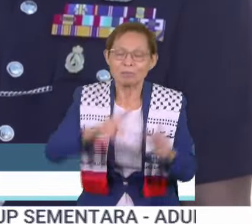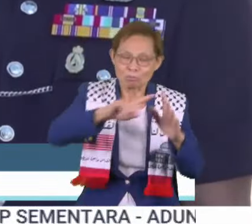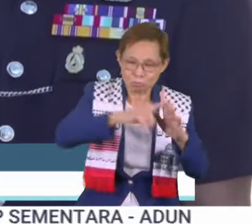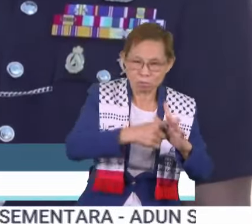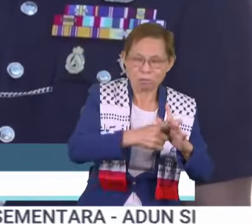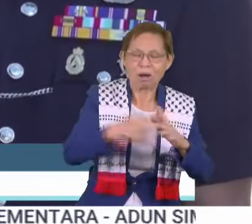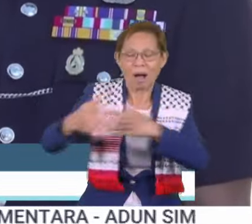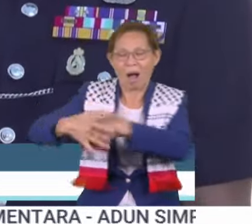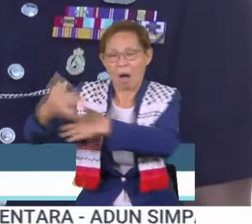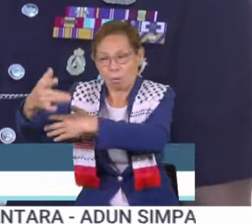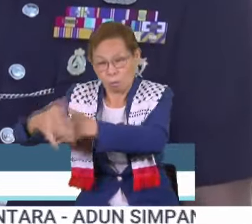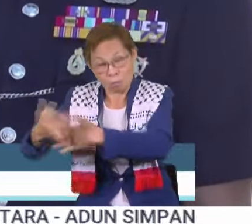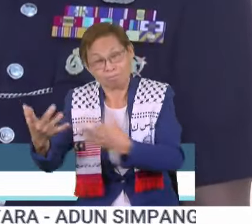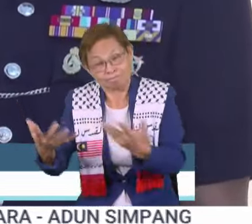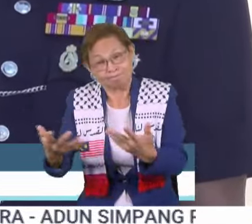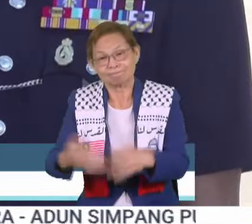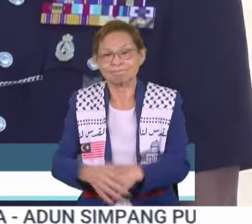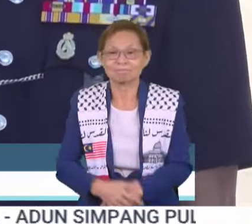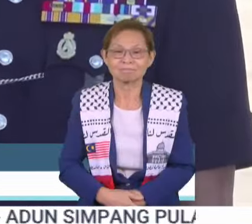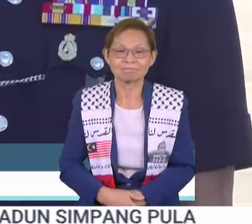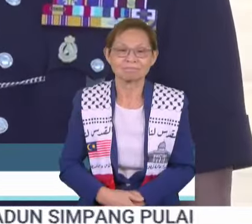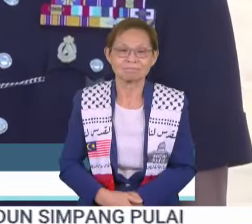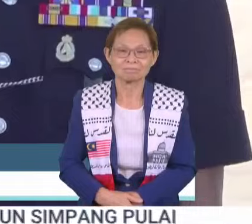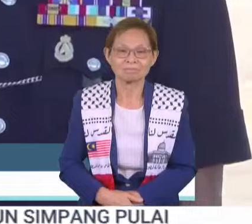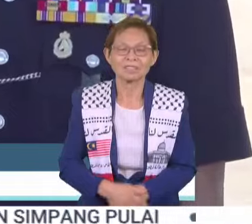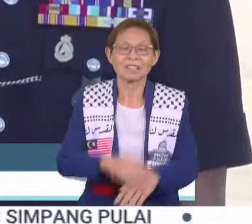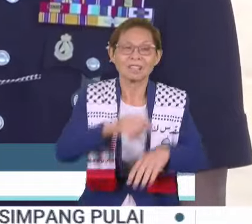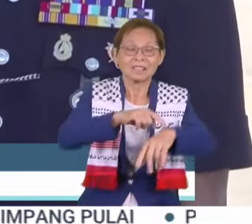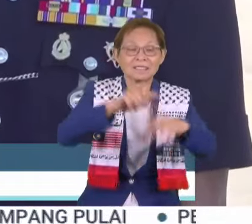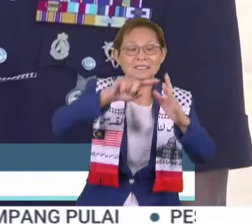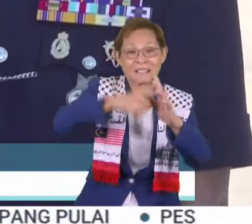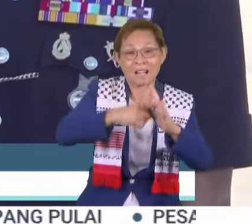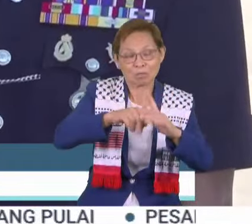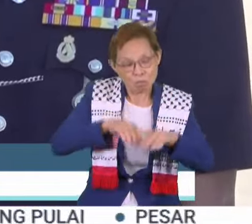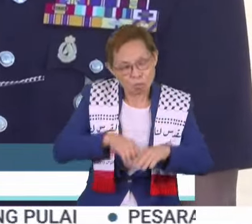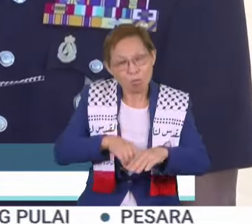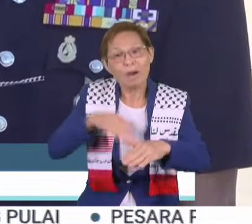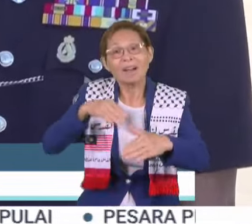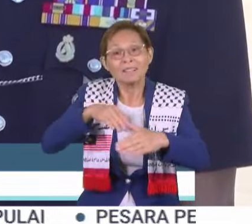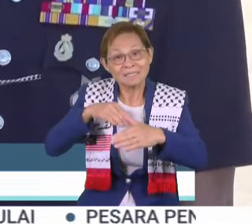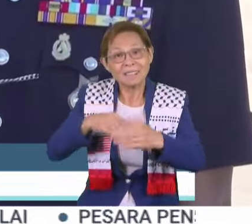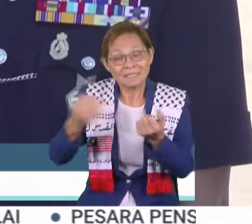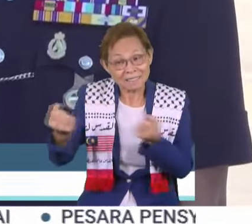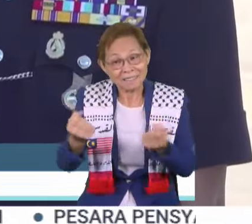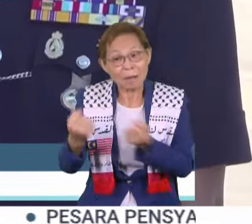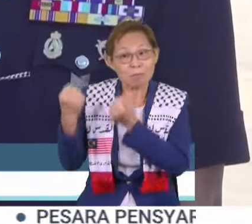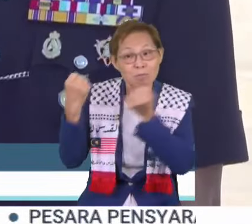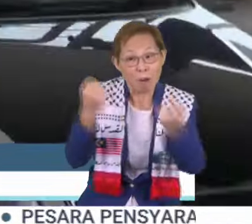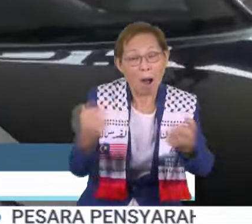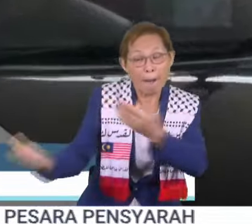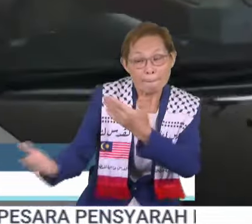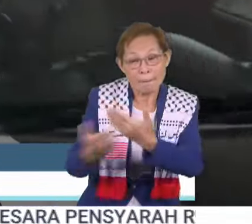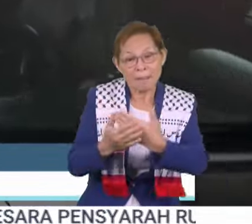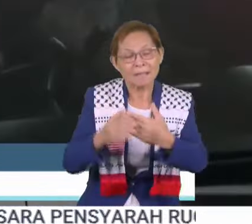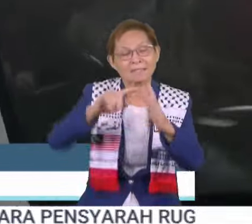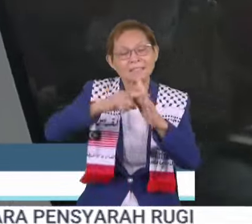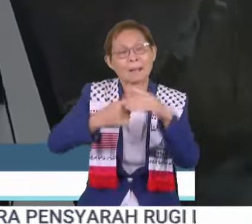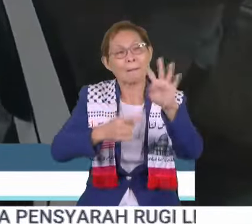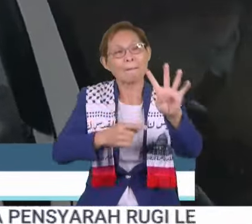dimulakan dengan lebih awal. Jadi setiap bermula daripada 5 hari bulan 4 yang